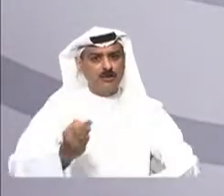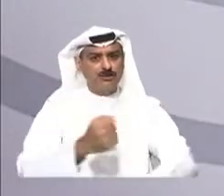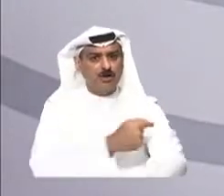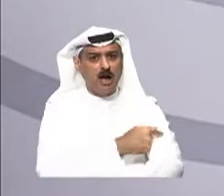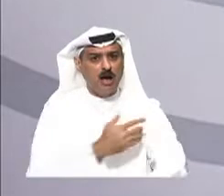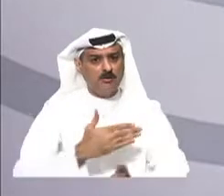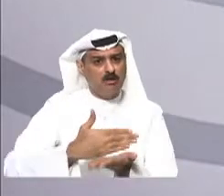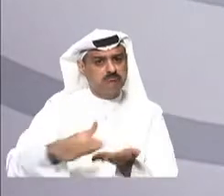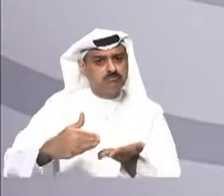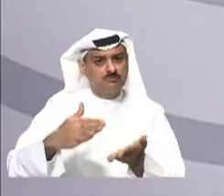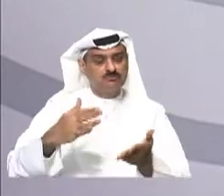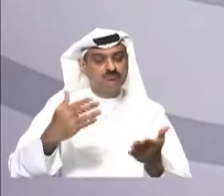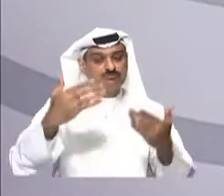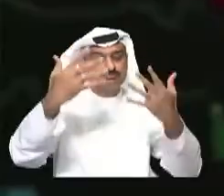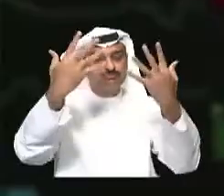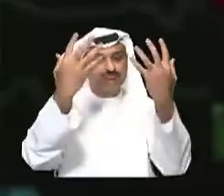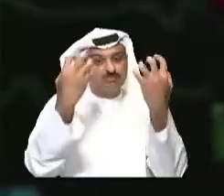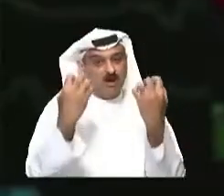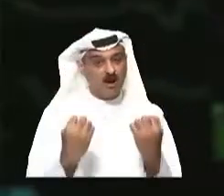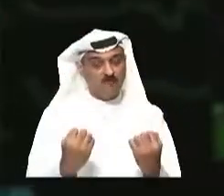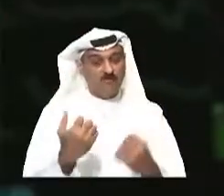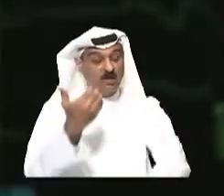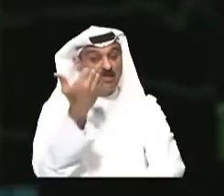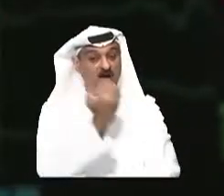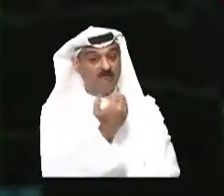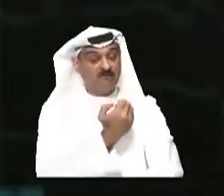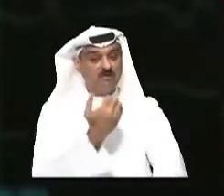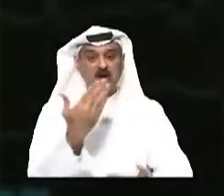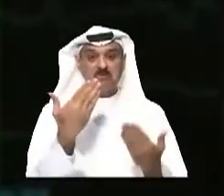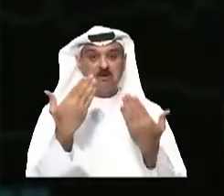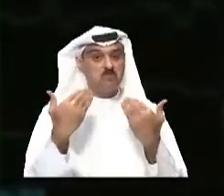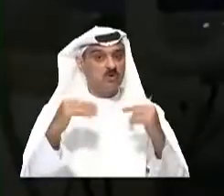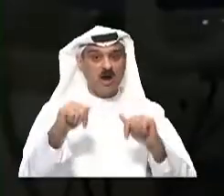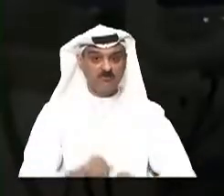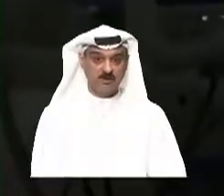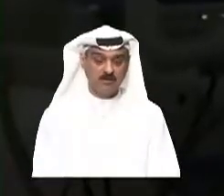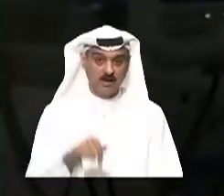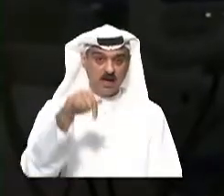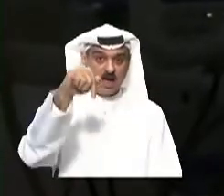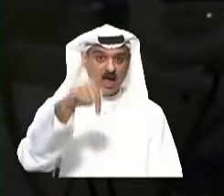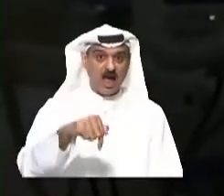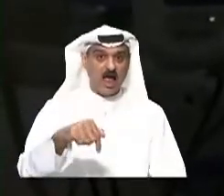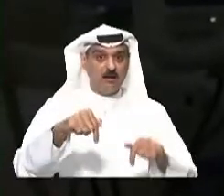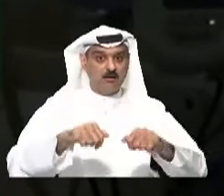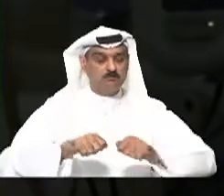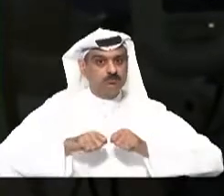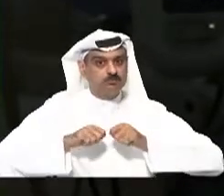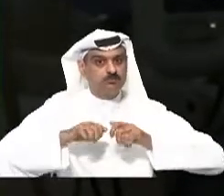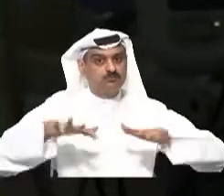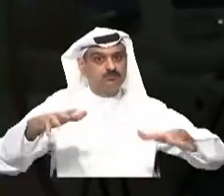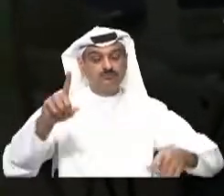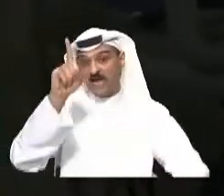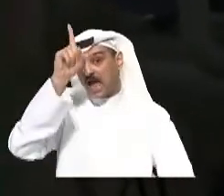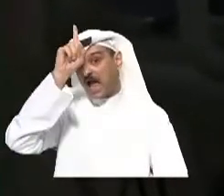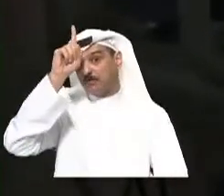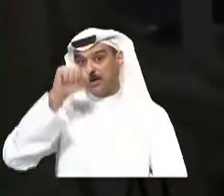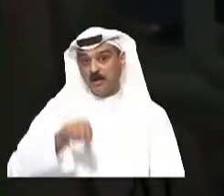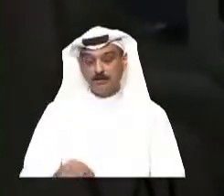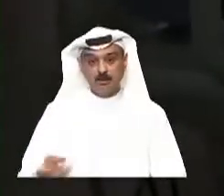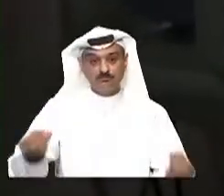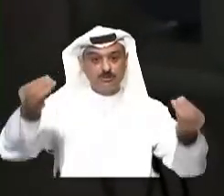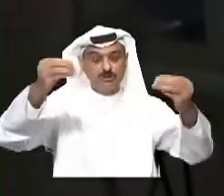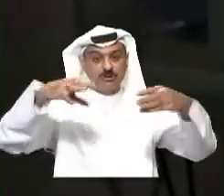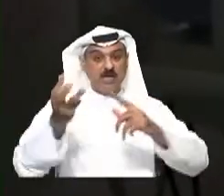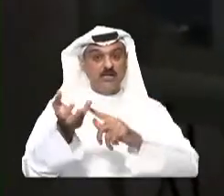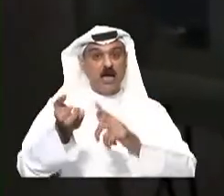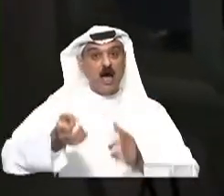الفيروس والتغطية اللقاحية غير الكافية. وتجتاح الموجة الرابعة الجديدة ألمانيا بشكل خاص لتسجل أرقام